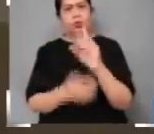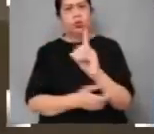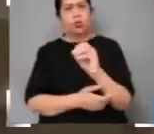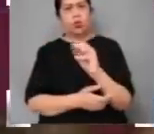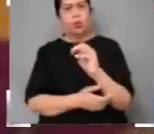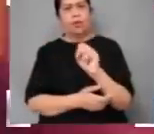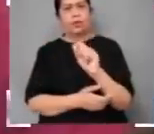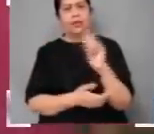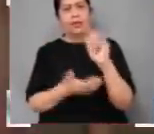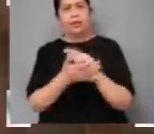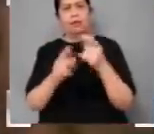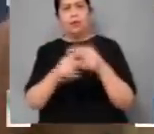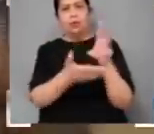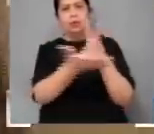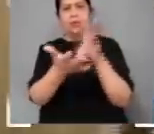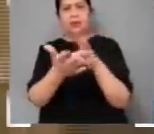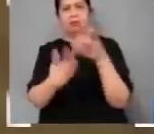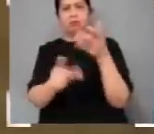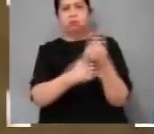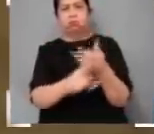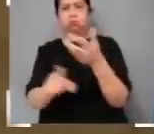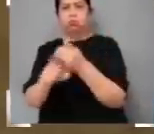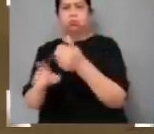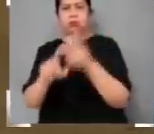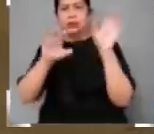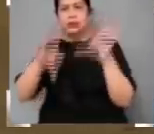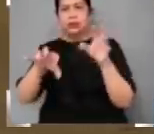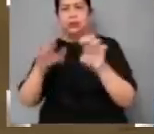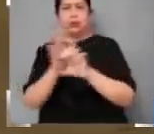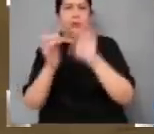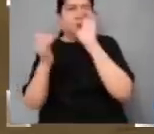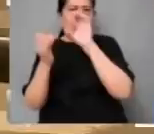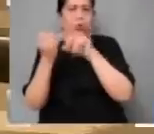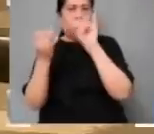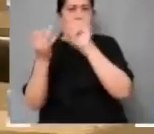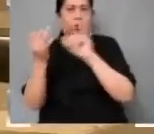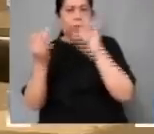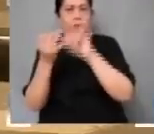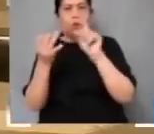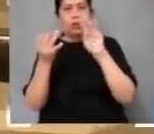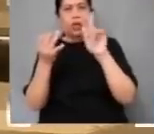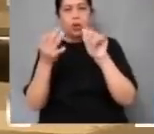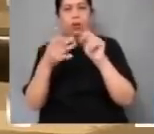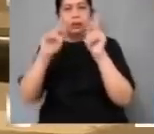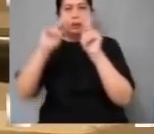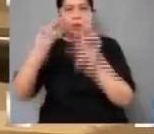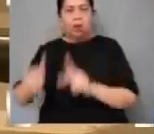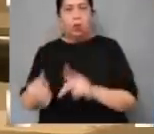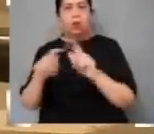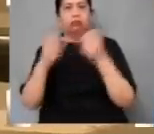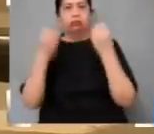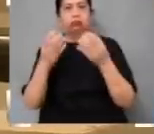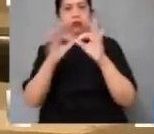lugar na sinalanta ng bagyong Odette gaya ng Cebu, Iloilo, Tacloban at Palawan. Pamilya ang matiyagang sumundo sa